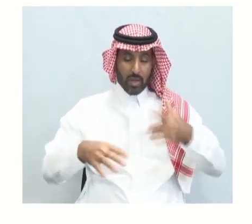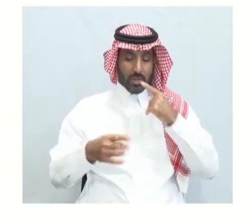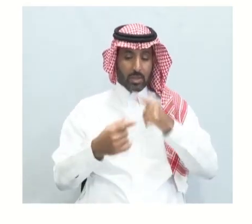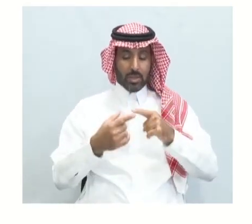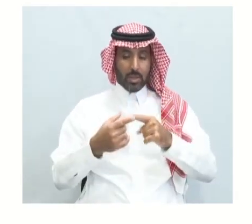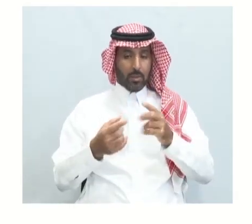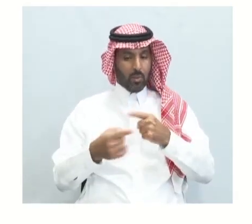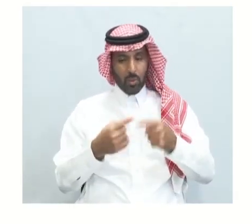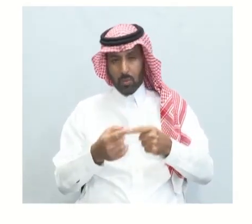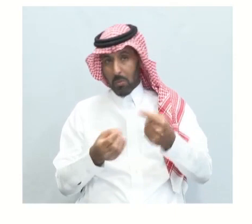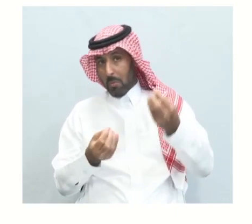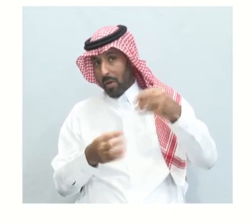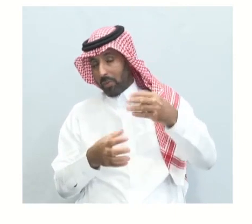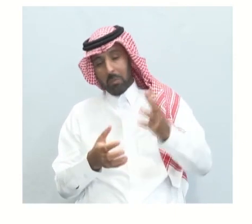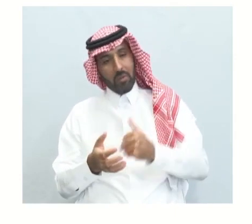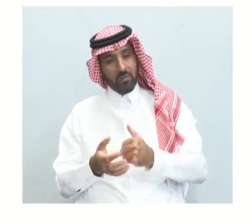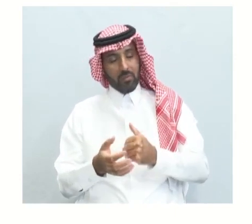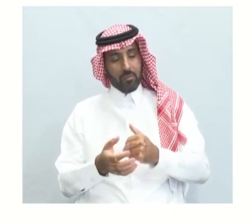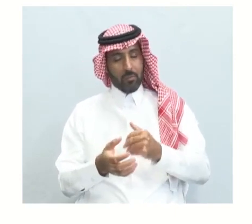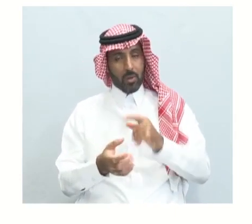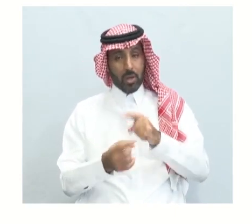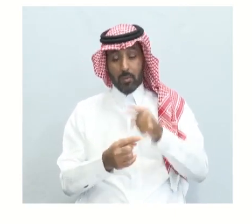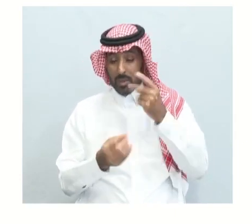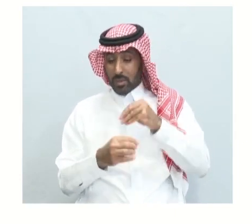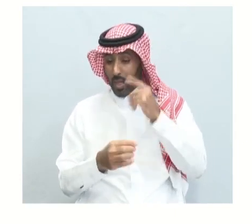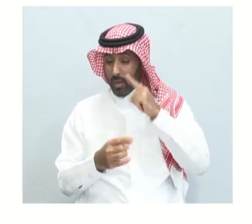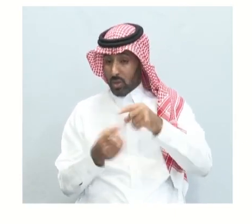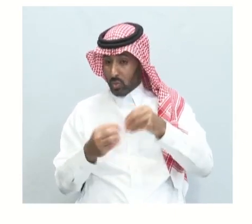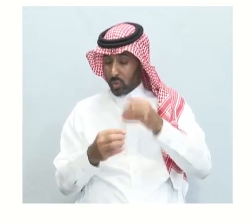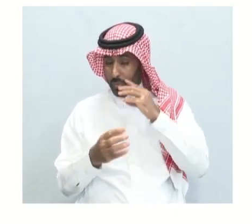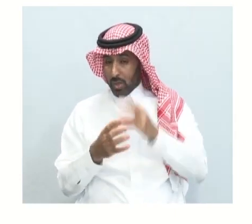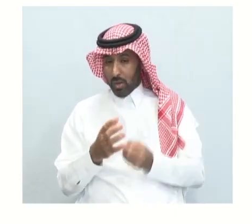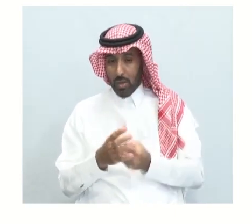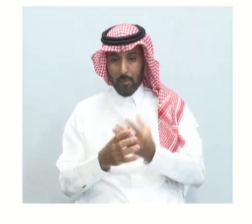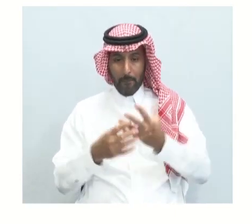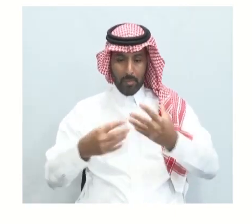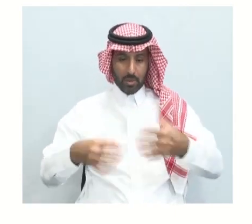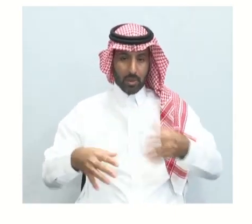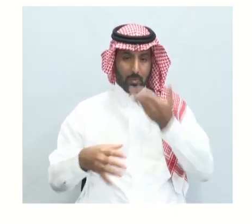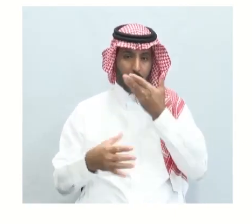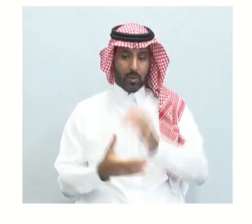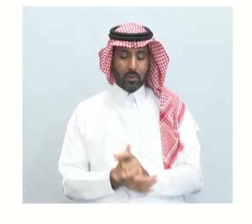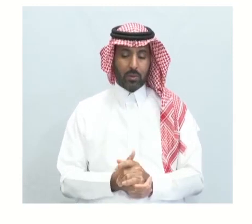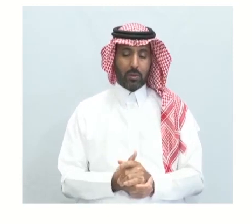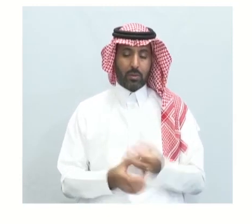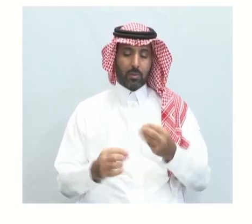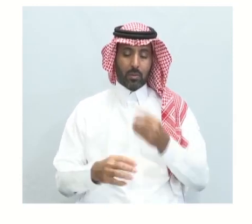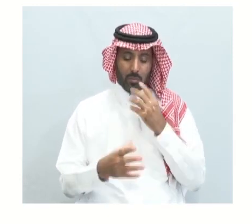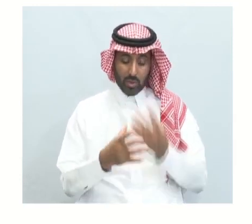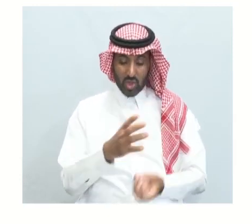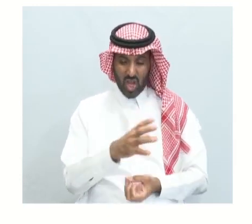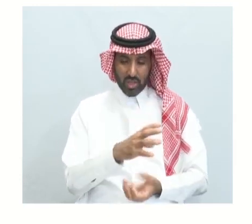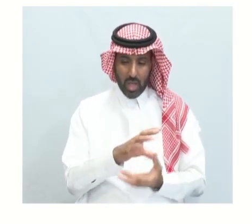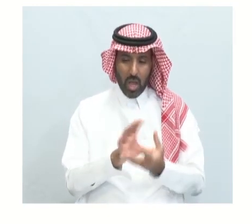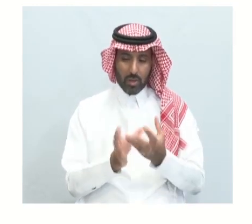طويله دون وجود امطار مع العلم ان مياه الامطار تسهم في تدفق مياه الينابيع لكن المصدر الاكبر لهذه المياه ياتي من